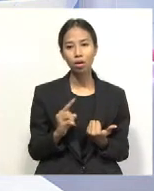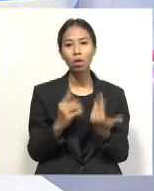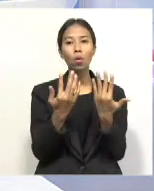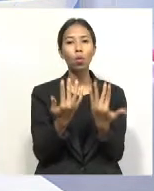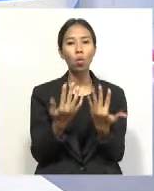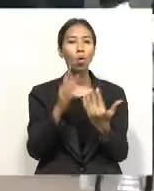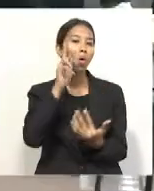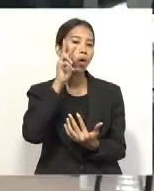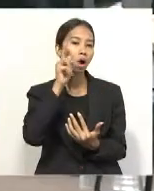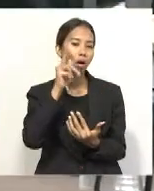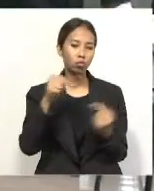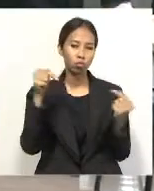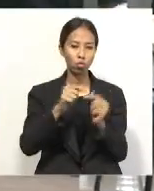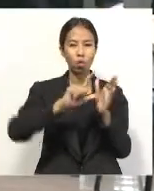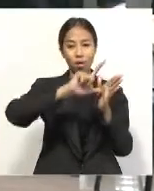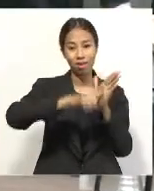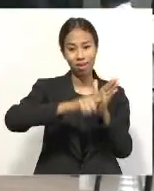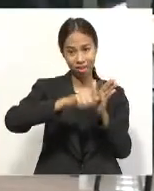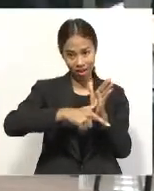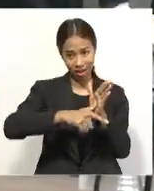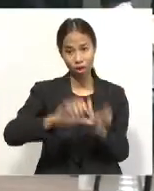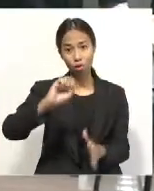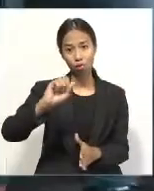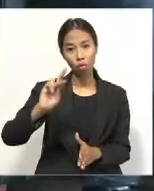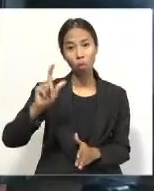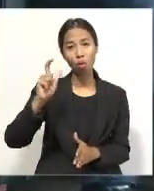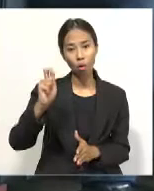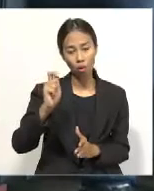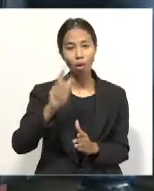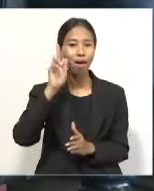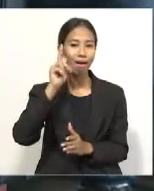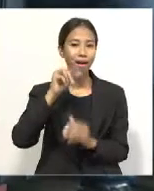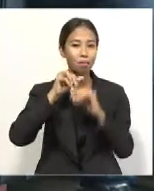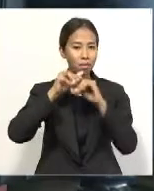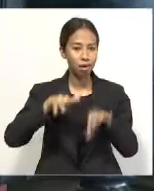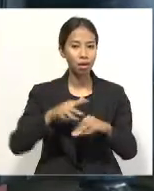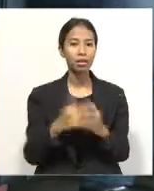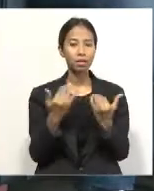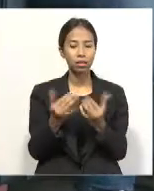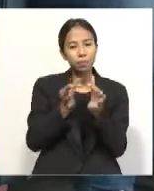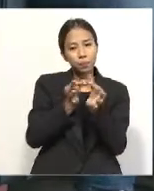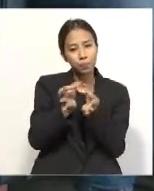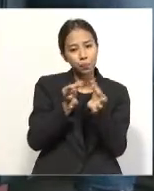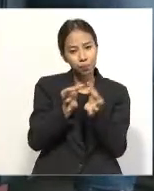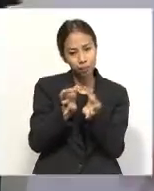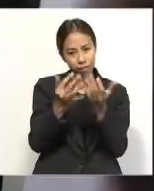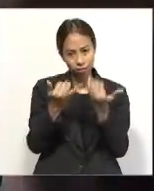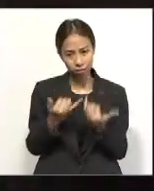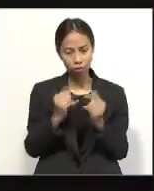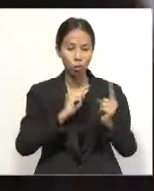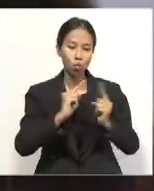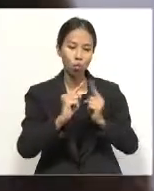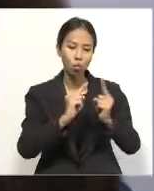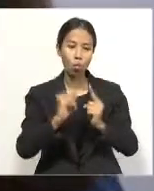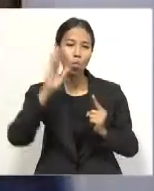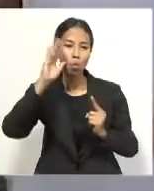ลงข่าวของเลขาธิการที่ประชุมอธิการบดีแห่งประเทศไทยก็คือนายประเสริฐคันธมานนท์ก็ออกมาชี้แจงครับว่าได้มีการพูดคุยกับผู้ป